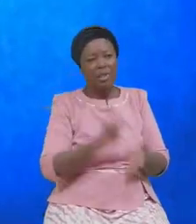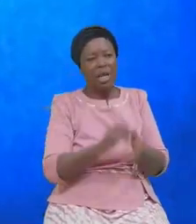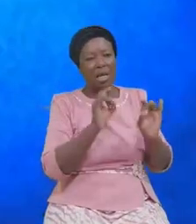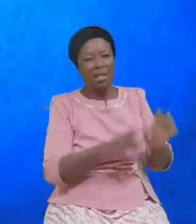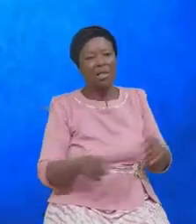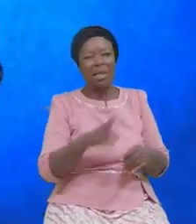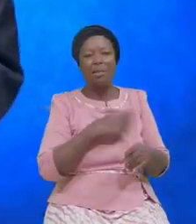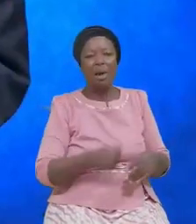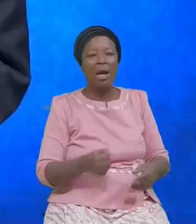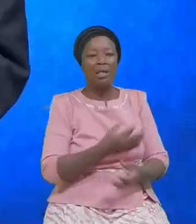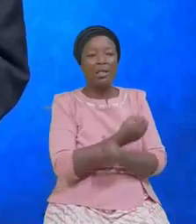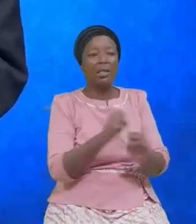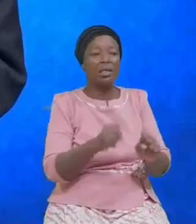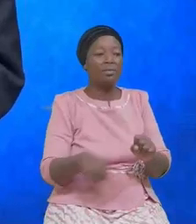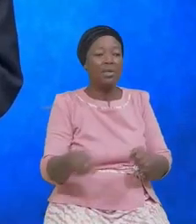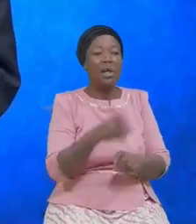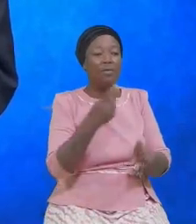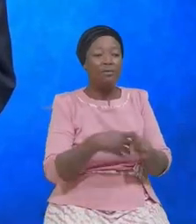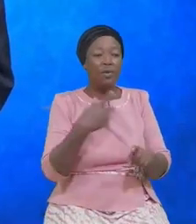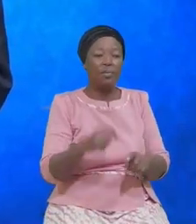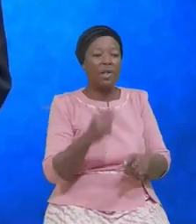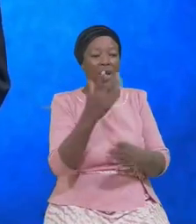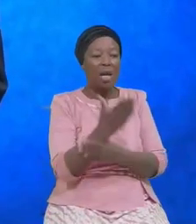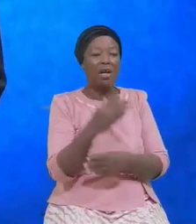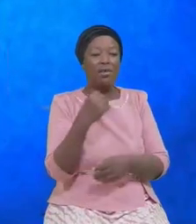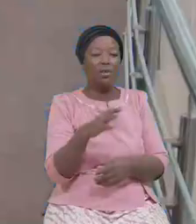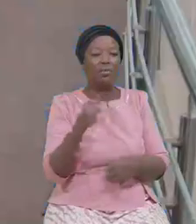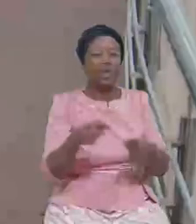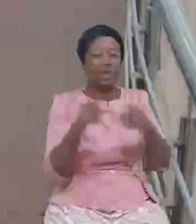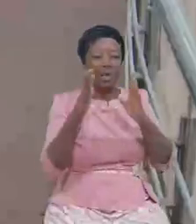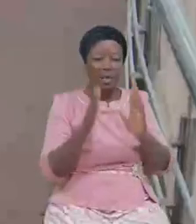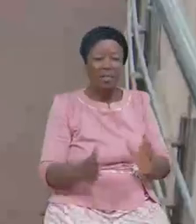Et il les racheta. Il les délivra de la main de l'ennemi.